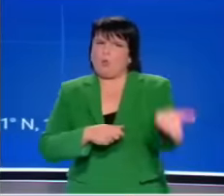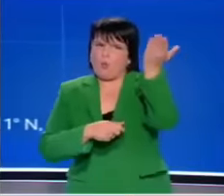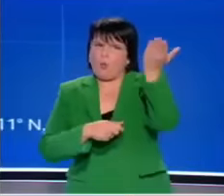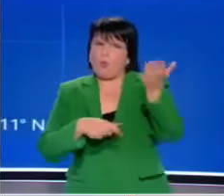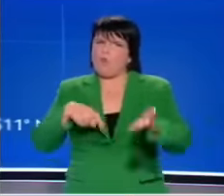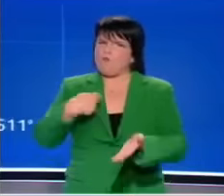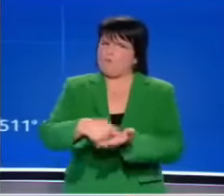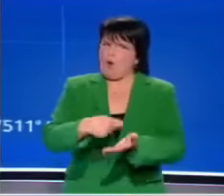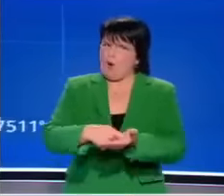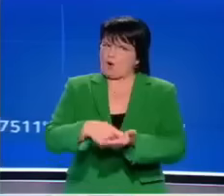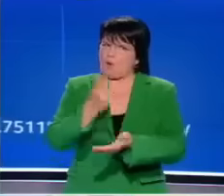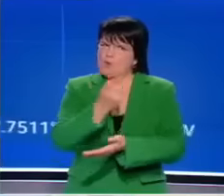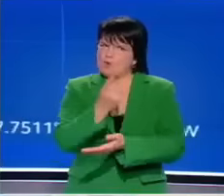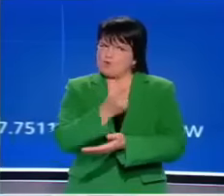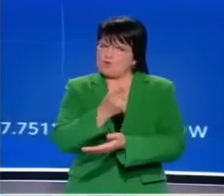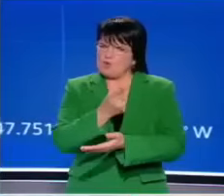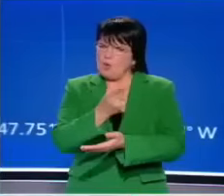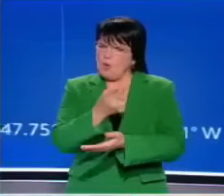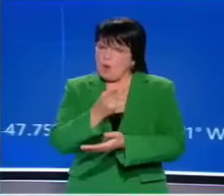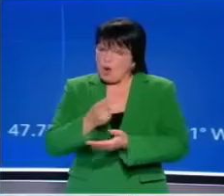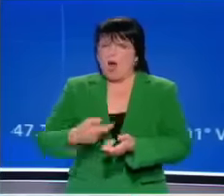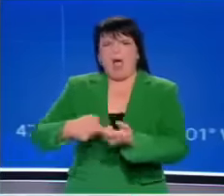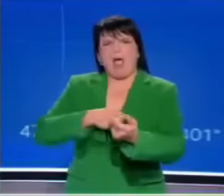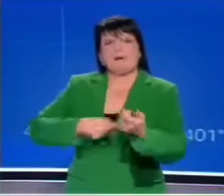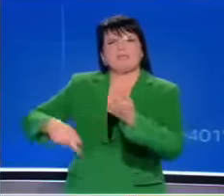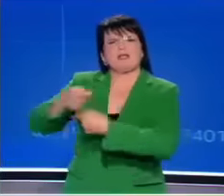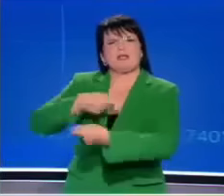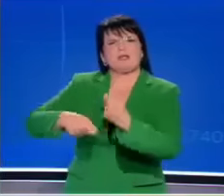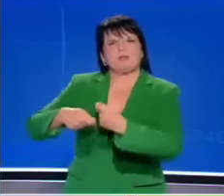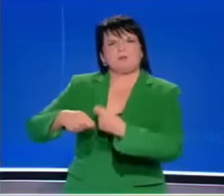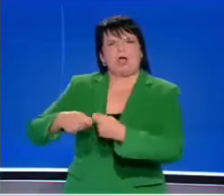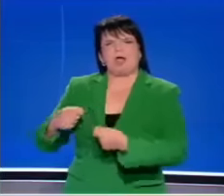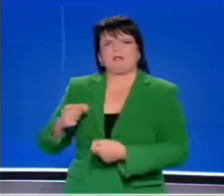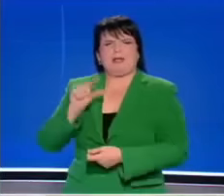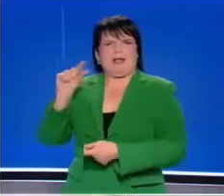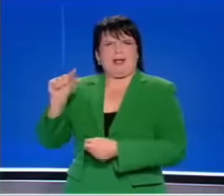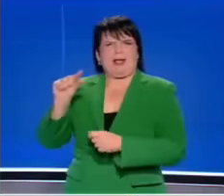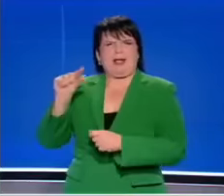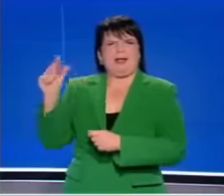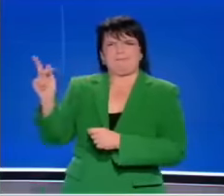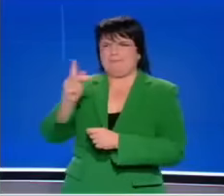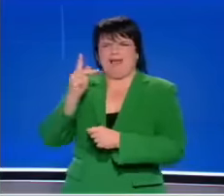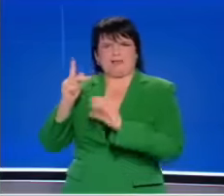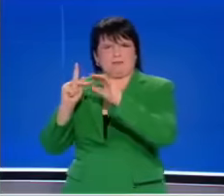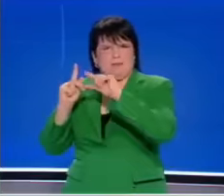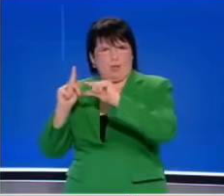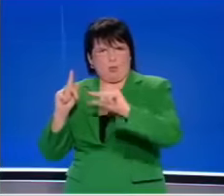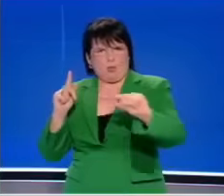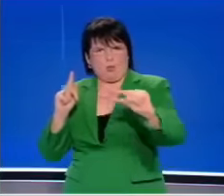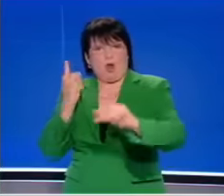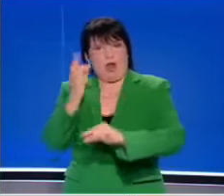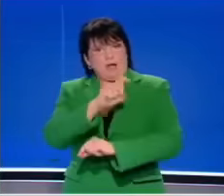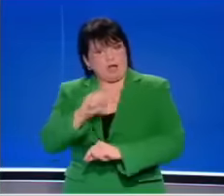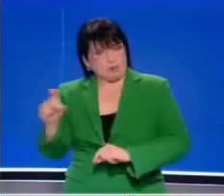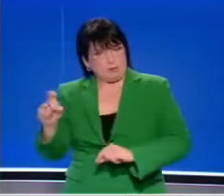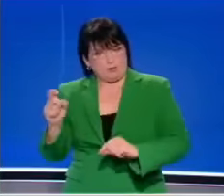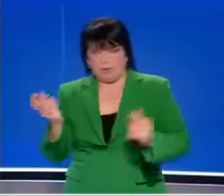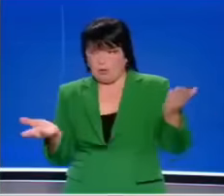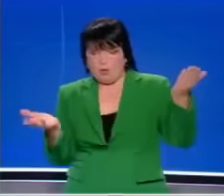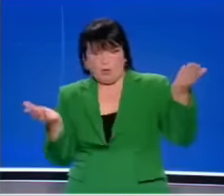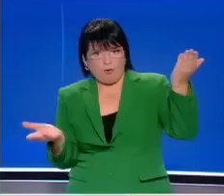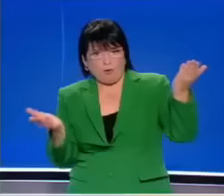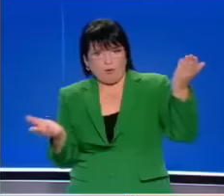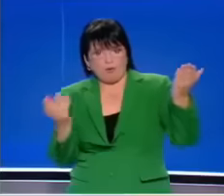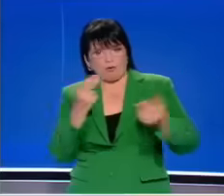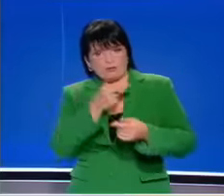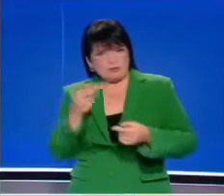φόρο ποσοστιαία από έναν επιχειρηματία που έχει μέρισμα 1 εκατομμύριο εώ είναι δίκιο αυτό